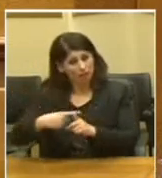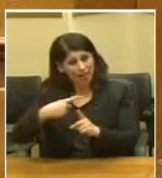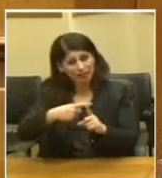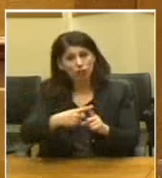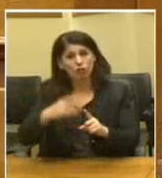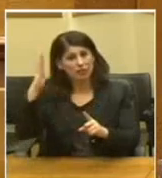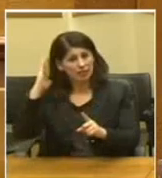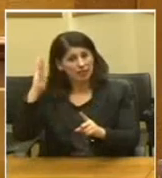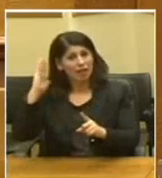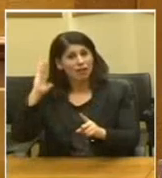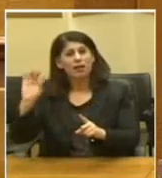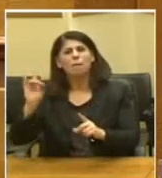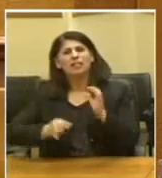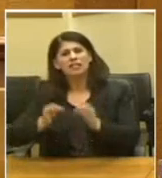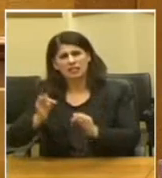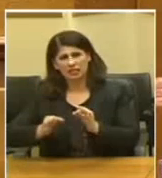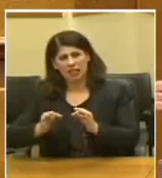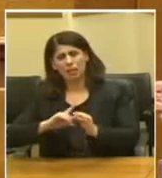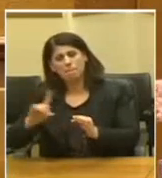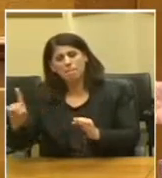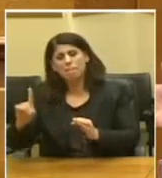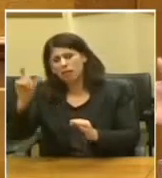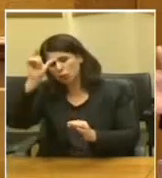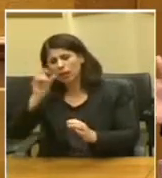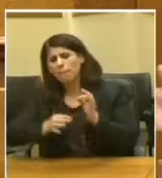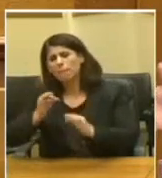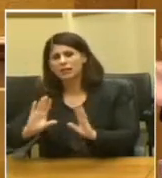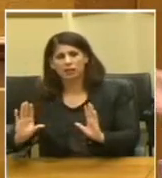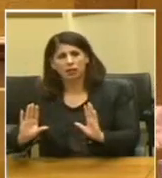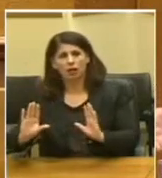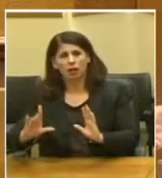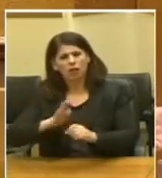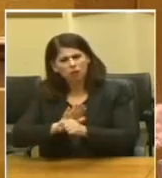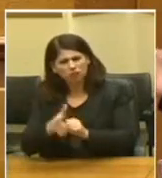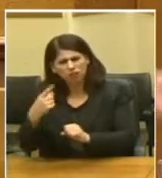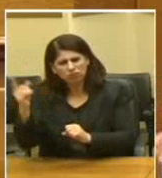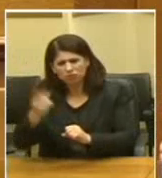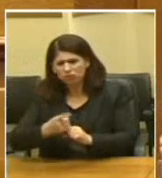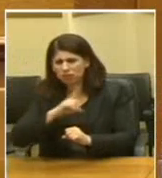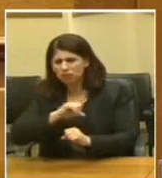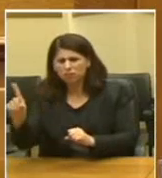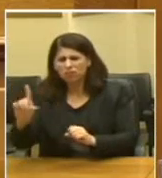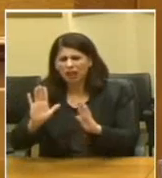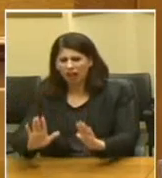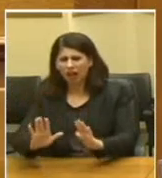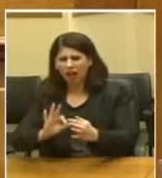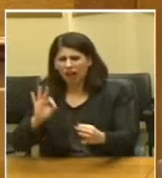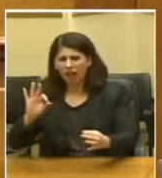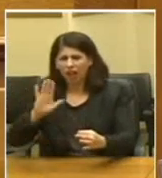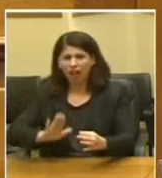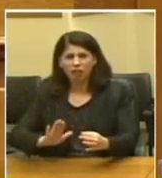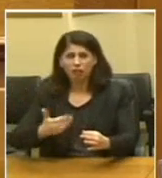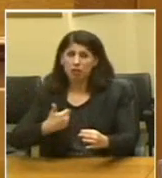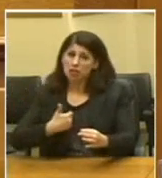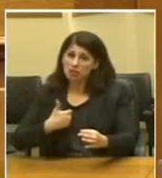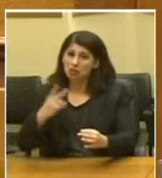μην συζητάτε με την Τουρκία. Μην. Ένα απόλυτο μην. Αδράνεια. Εγώ